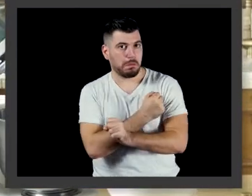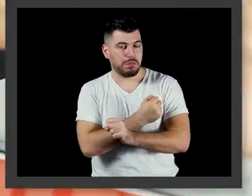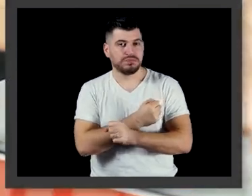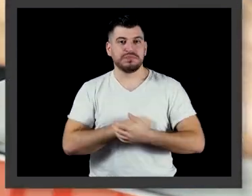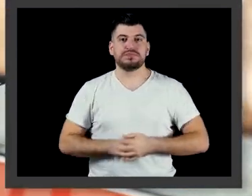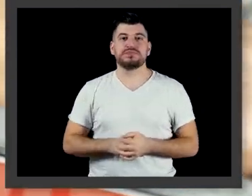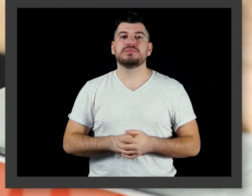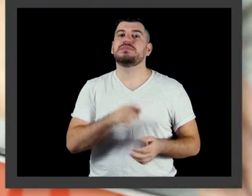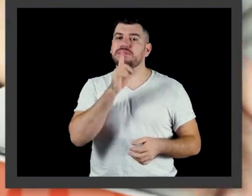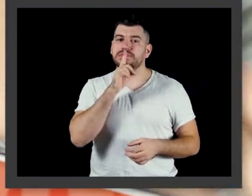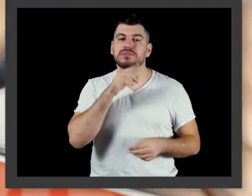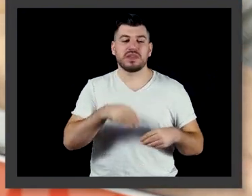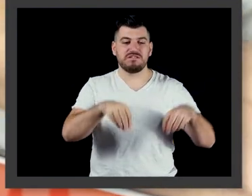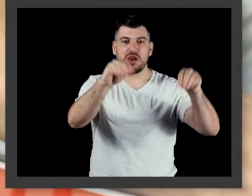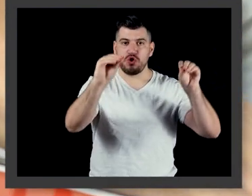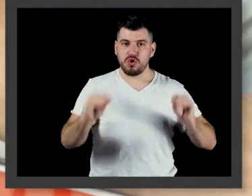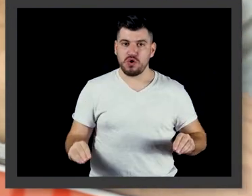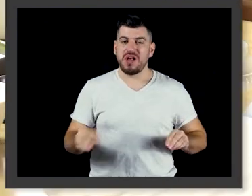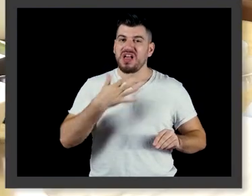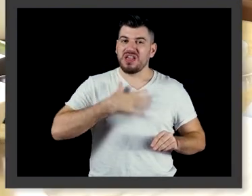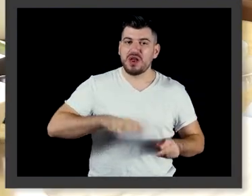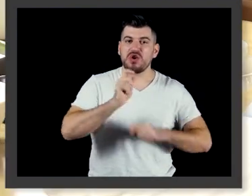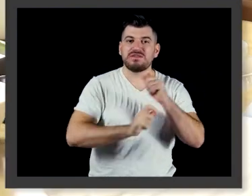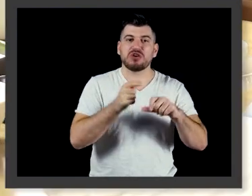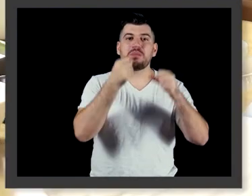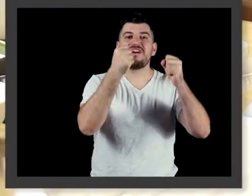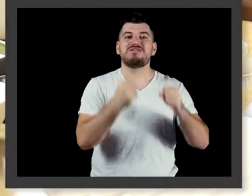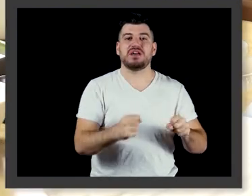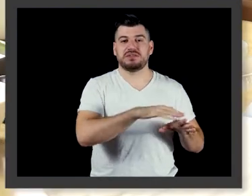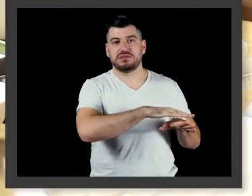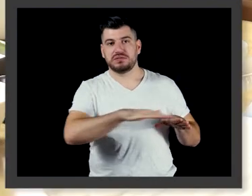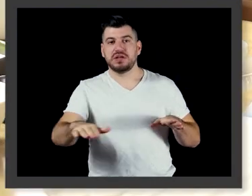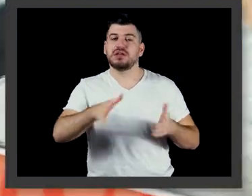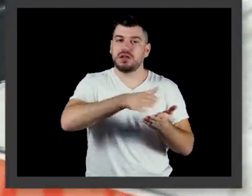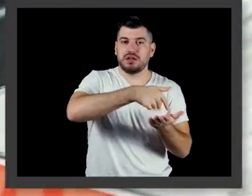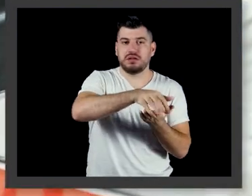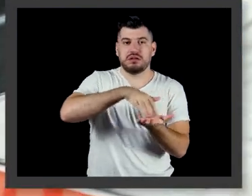πάνω. Γιατί θέλω να δημιουργήσω μια βάση. Και θα βουτυρώσω.